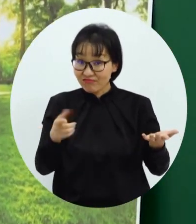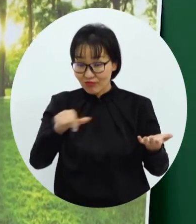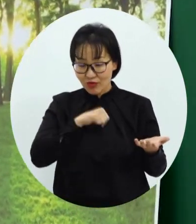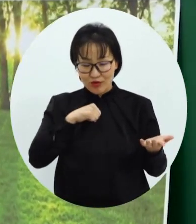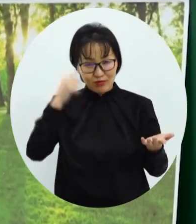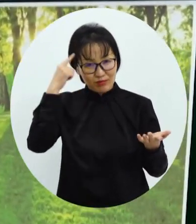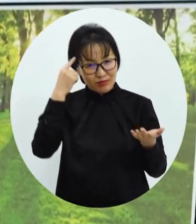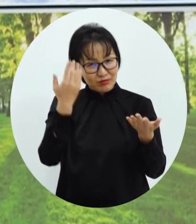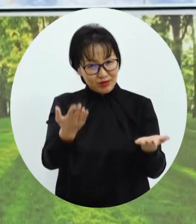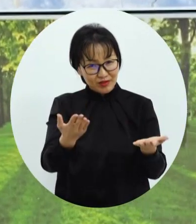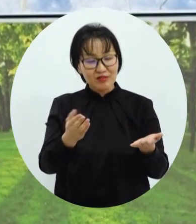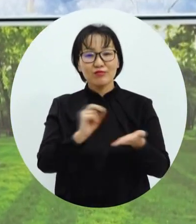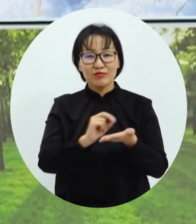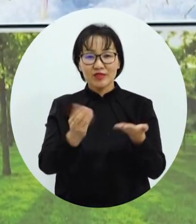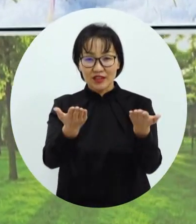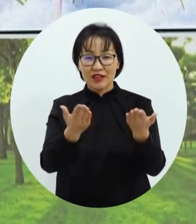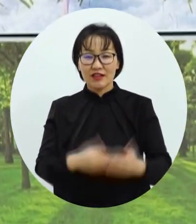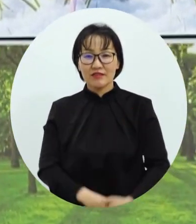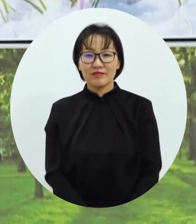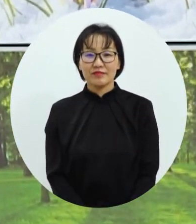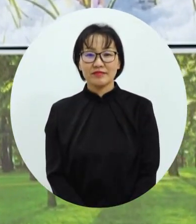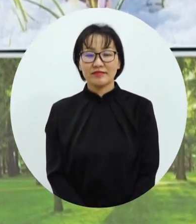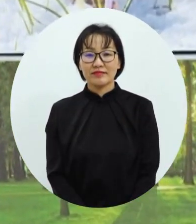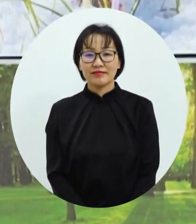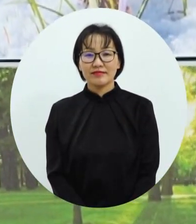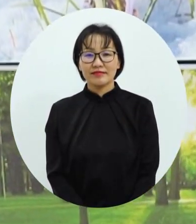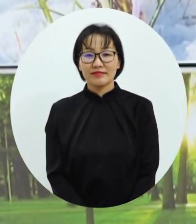Жишээлбэл цас орхон сайхан байж болох юм.